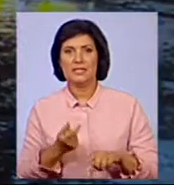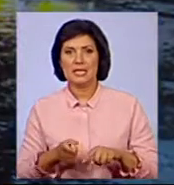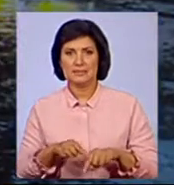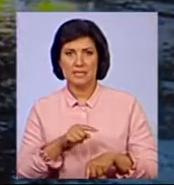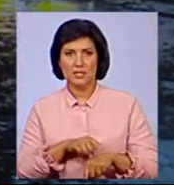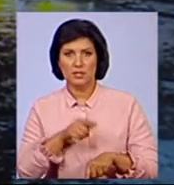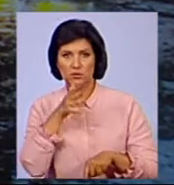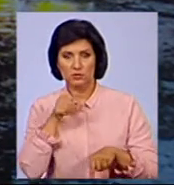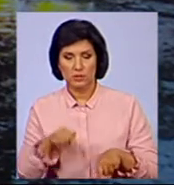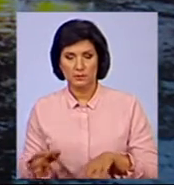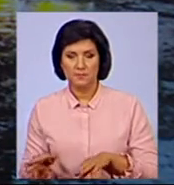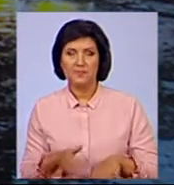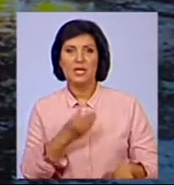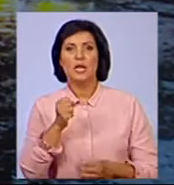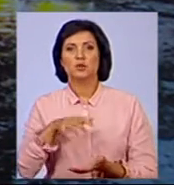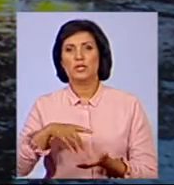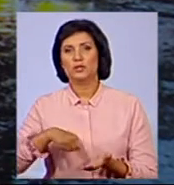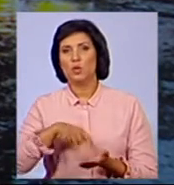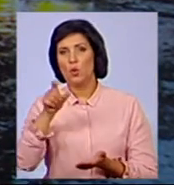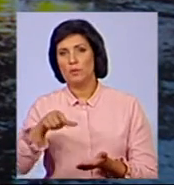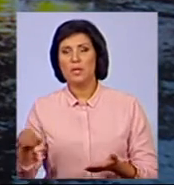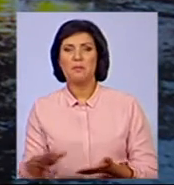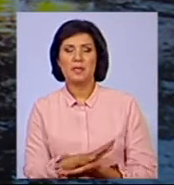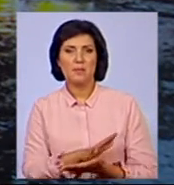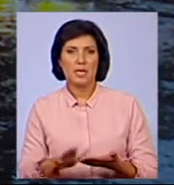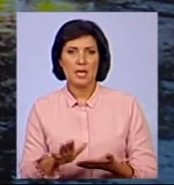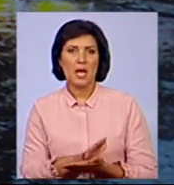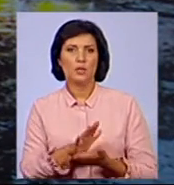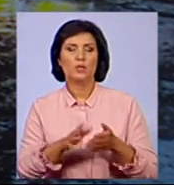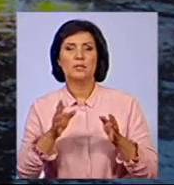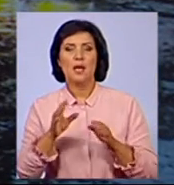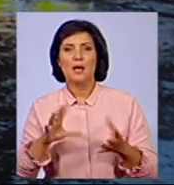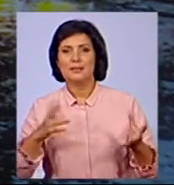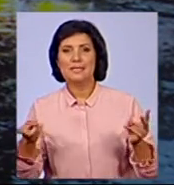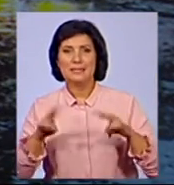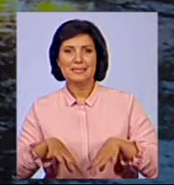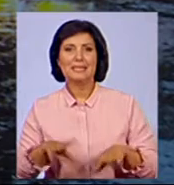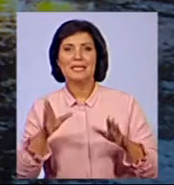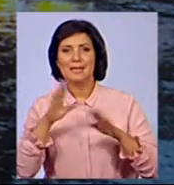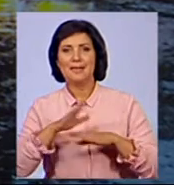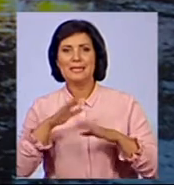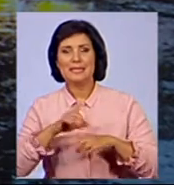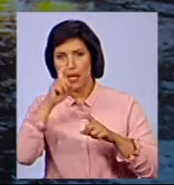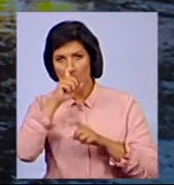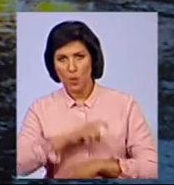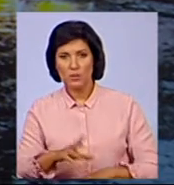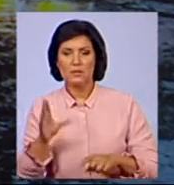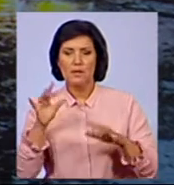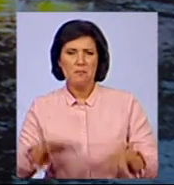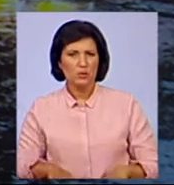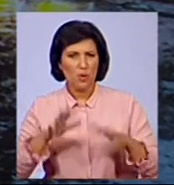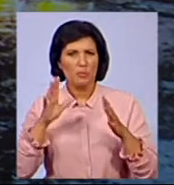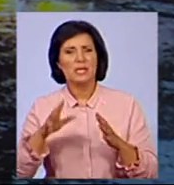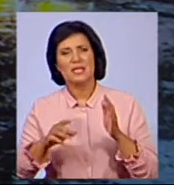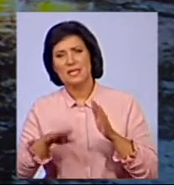Столичні комунальники прибирають наслідки нічної негоди. Києвом о 3-й ночі прокотилася злива. Повалені дерева, затоплені вулиці та крамниці,